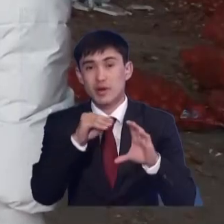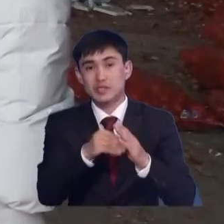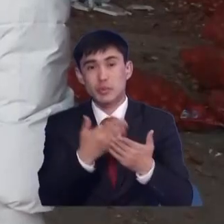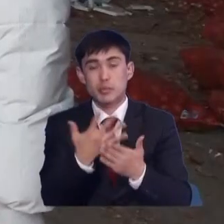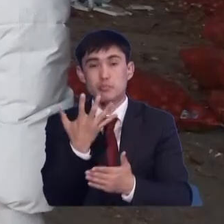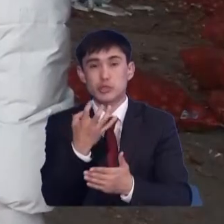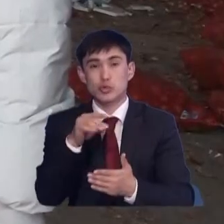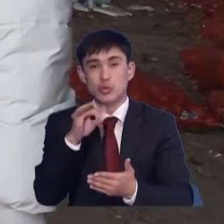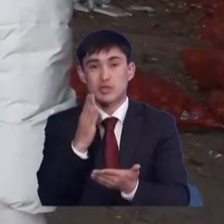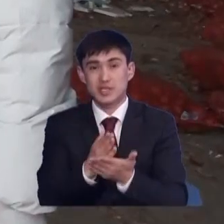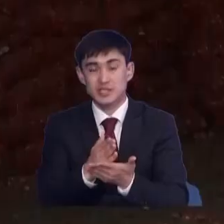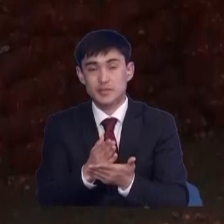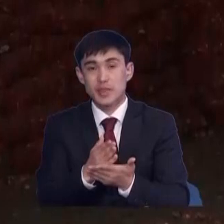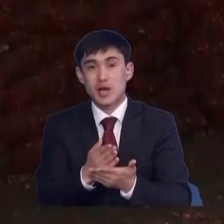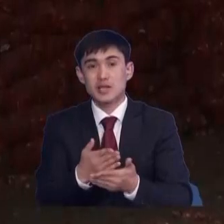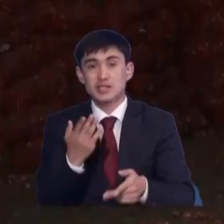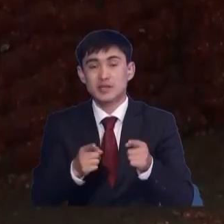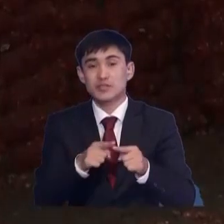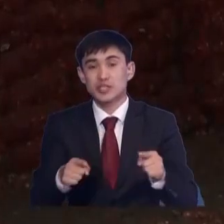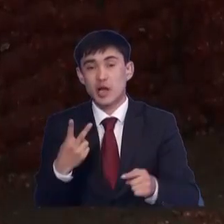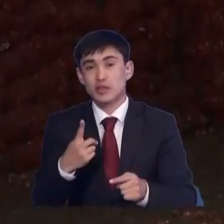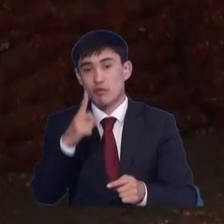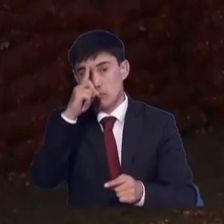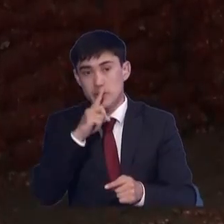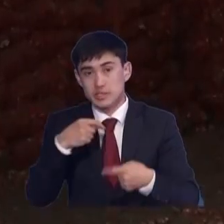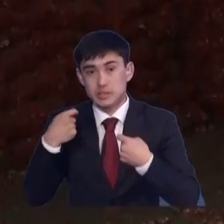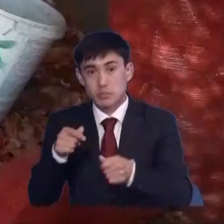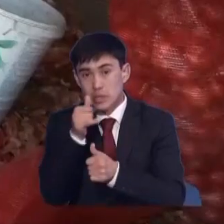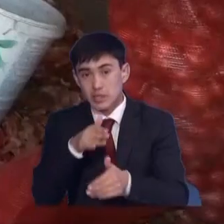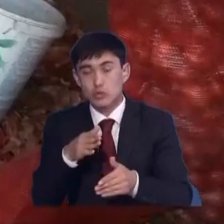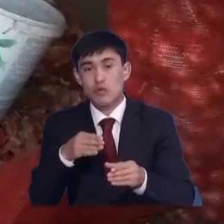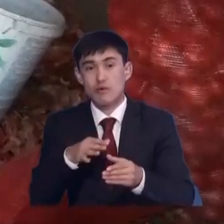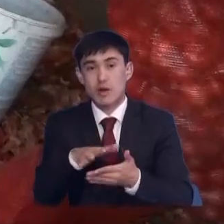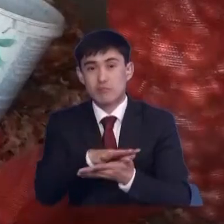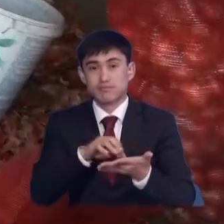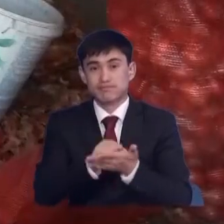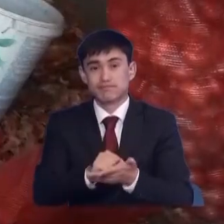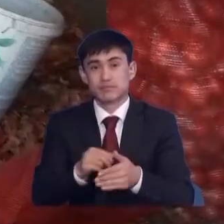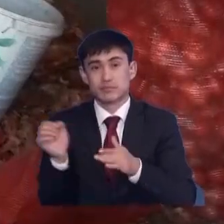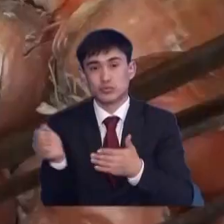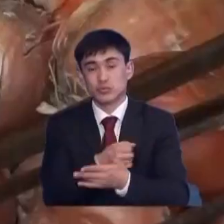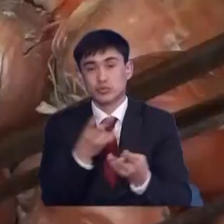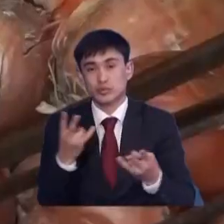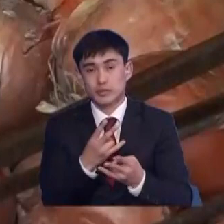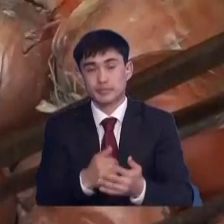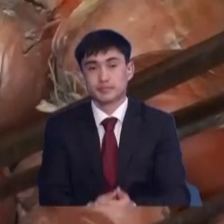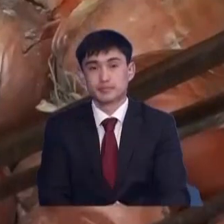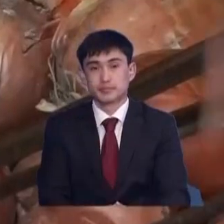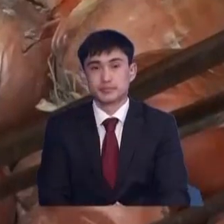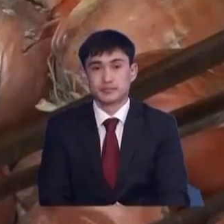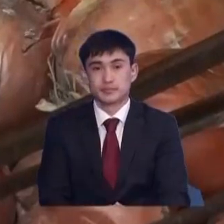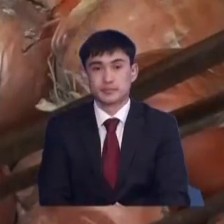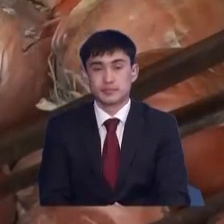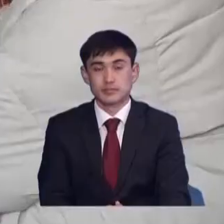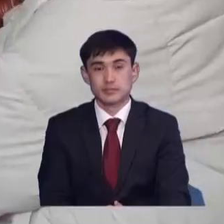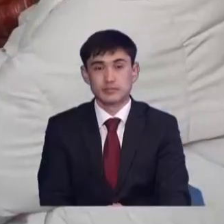около 500 тонн репчатого. Если в течение одного месяца не сбыть товар, то его попросту придется утилизировать, сетуют местные